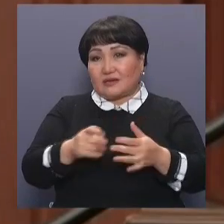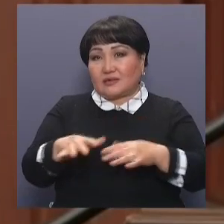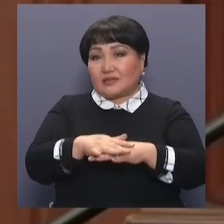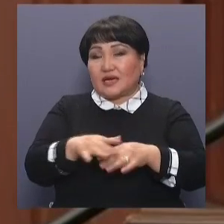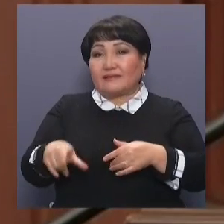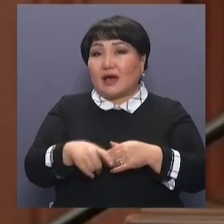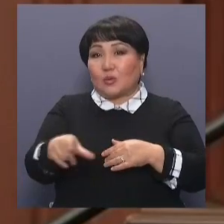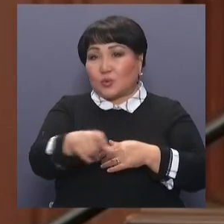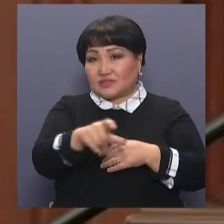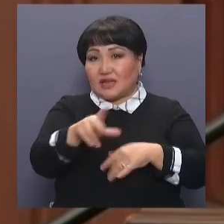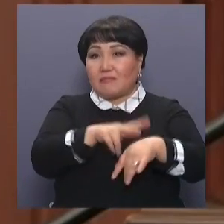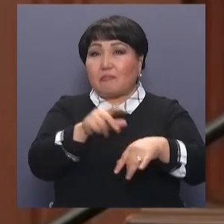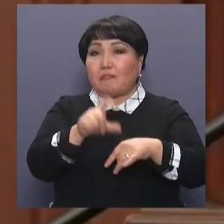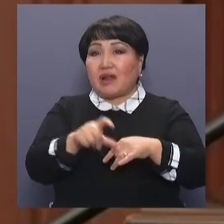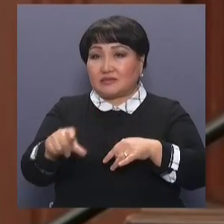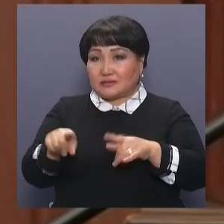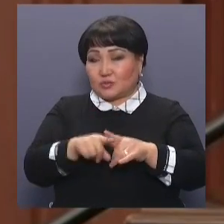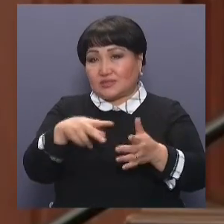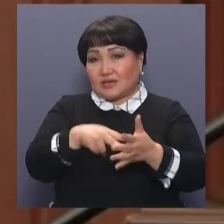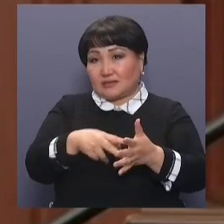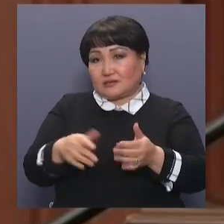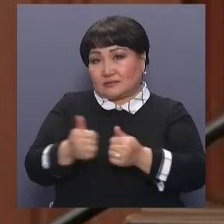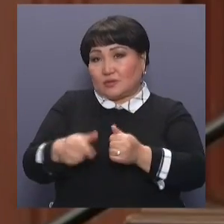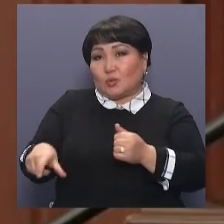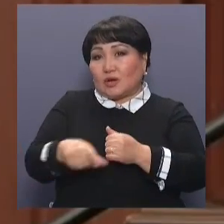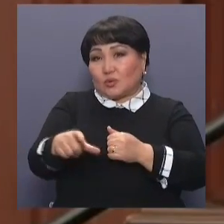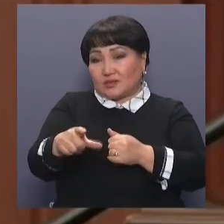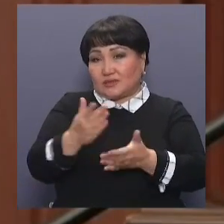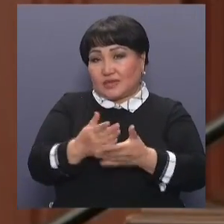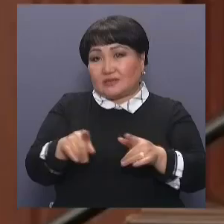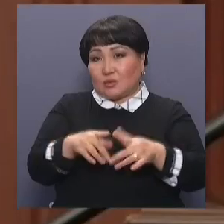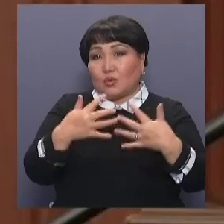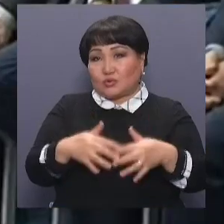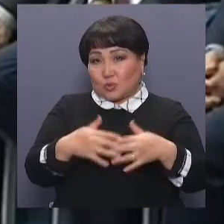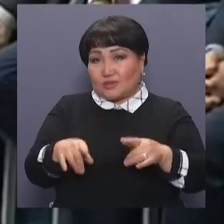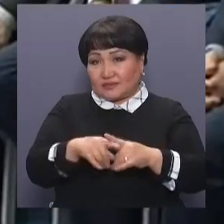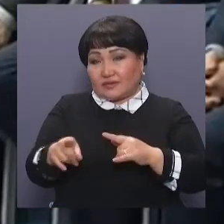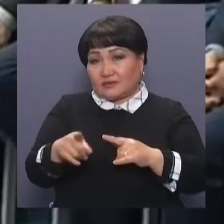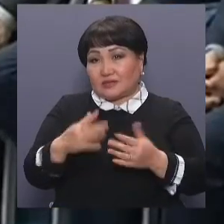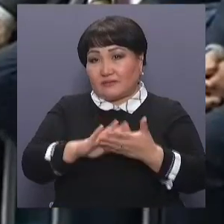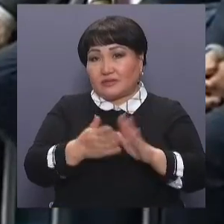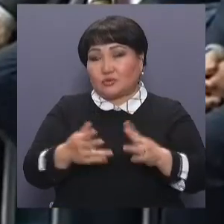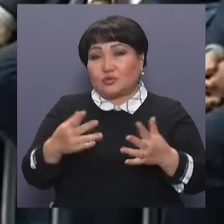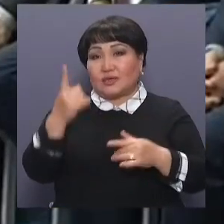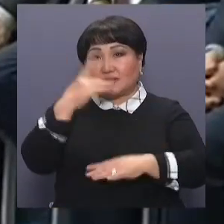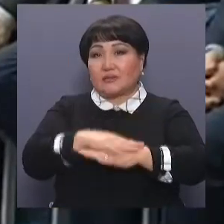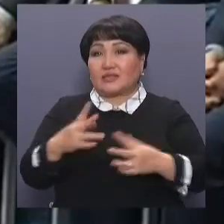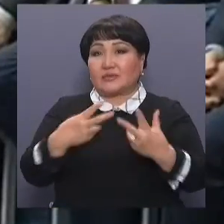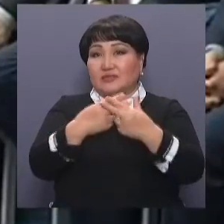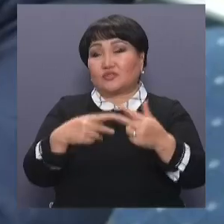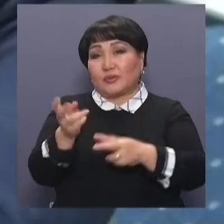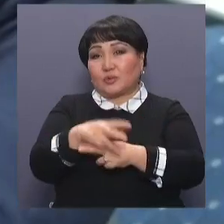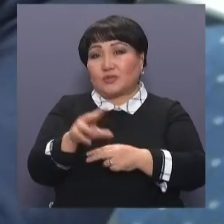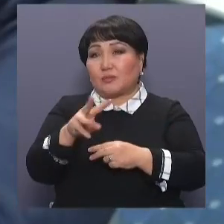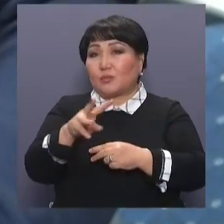дорожный полицейский стоит на дороге, он будет иметь такое устройство. Мы уже договорились с Акиматом от Астаны. Вообще, с приходом Багдата Мусина началась